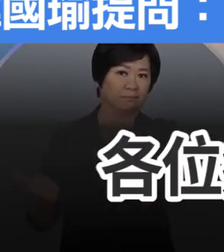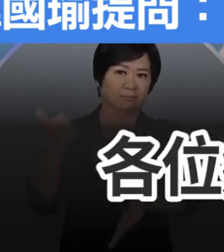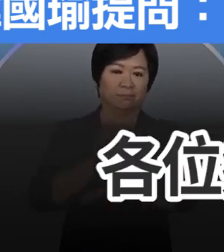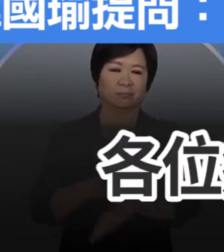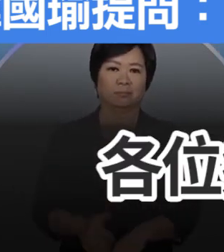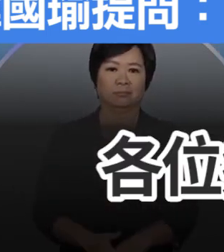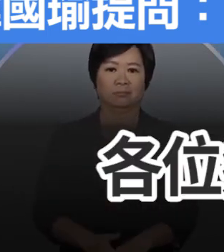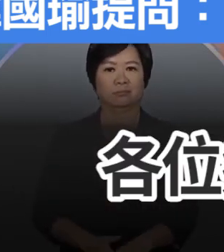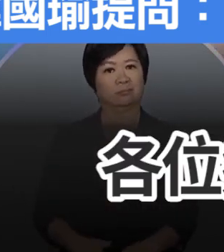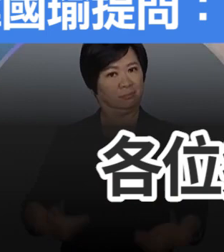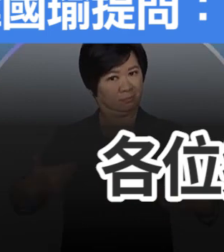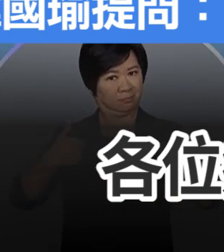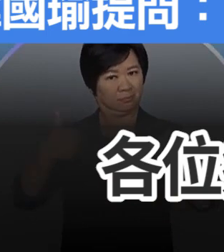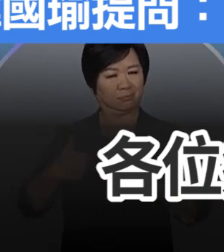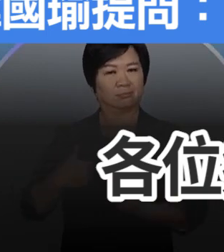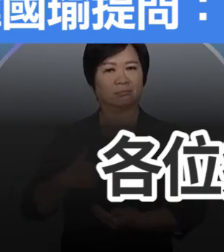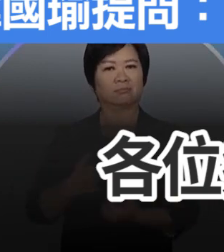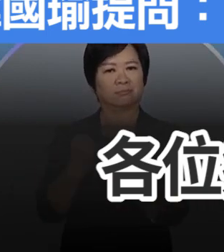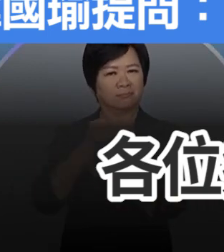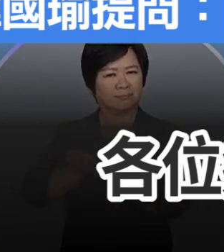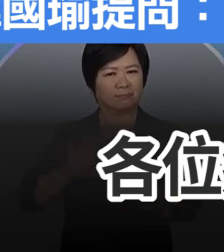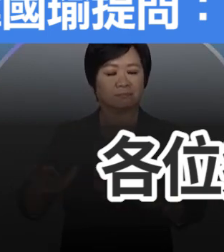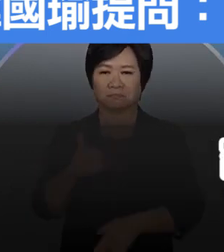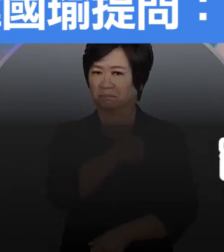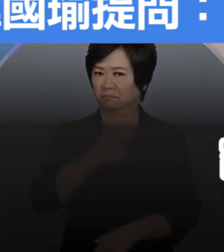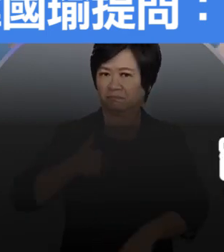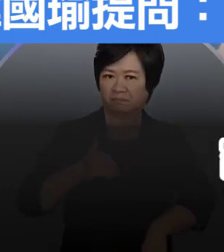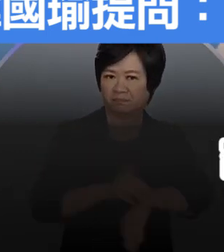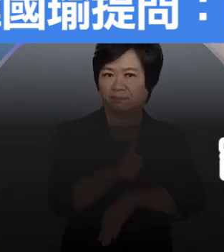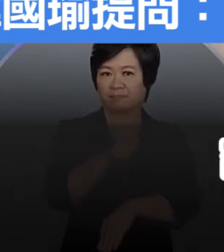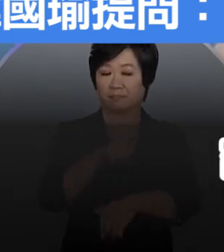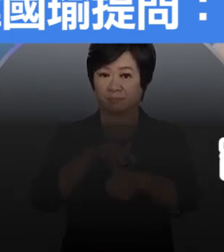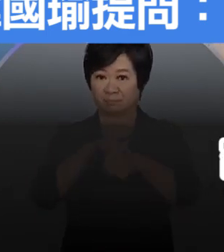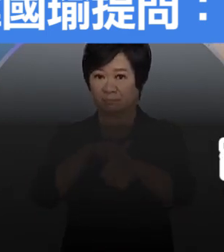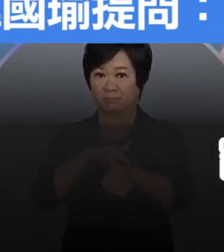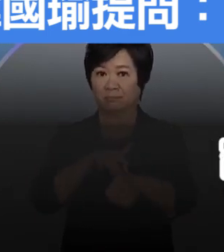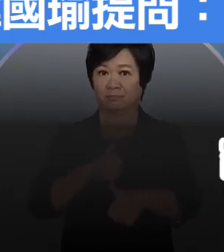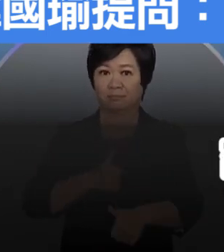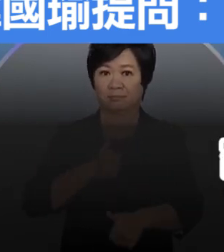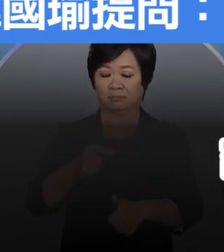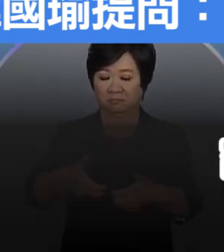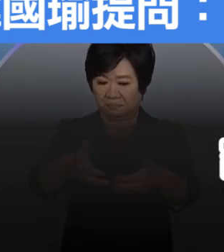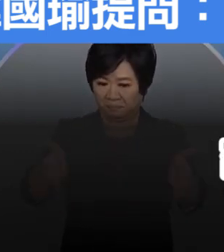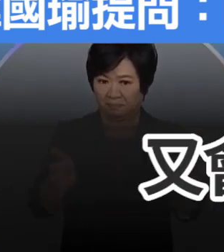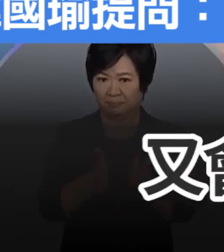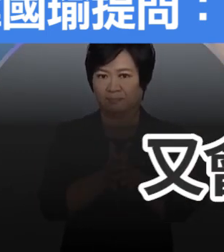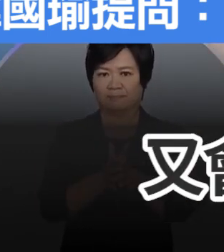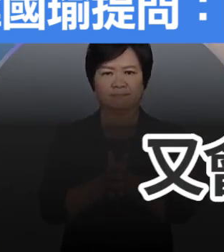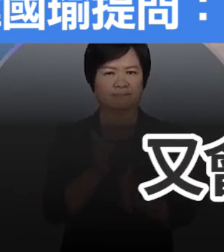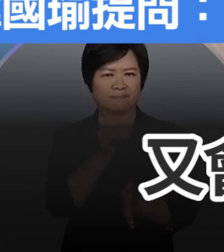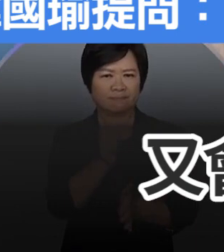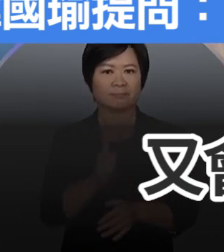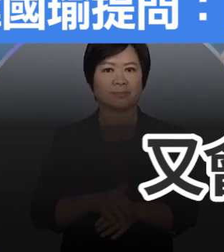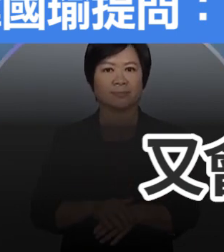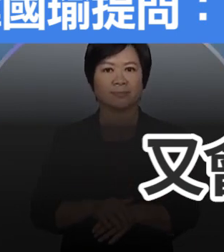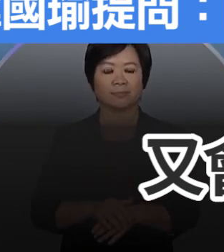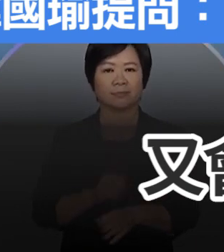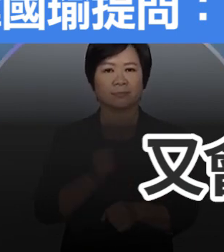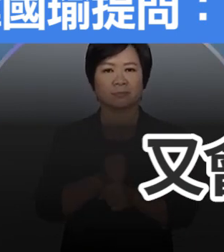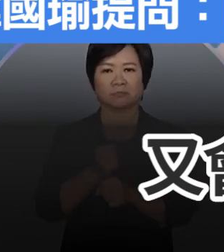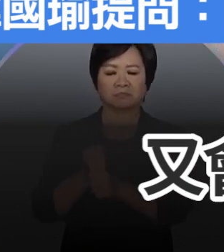选这个又廉又能的人，带领一个真正廉能的团队，又会做